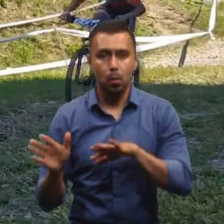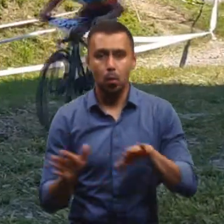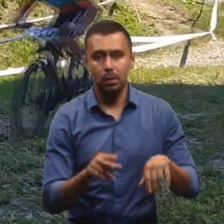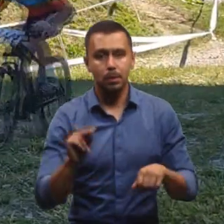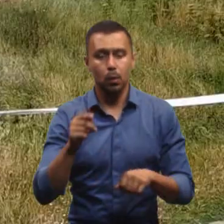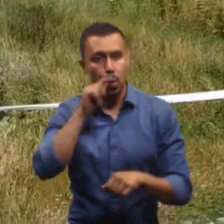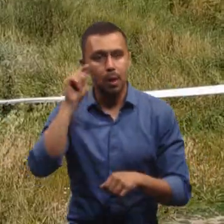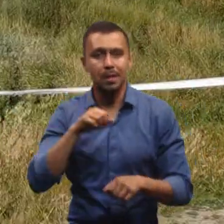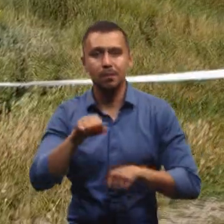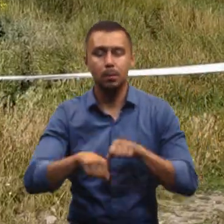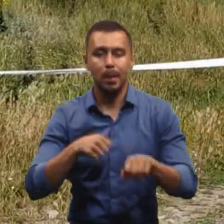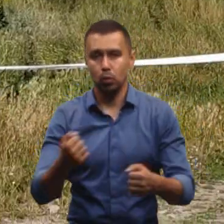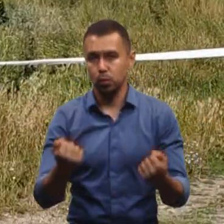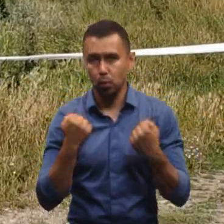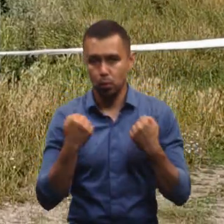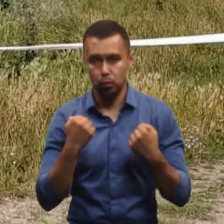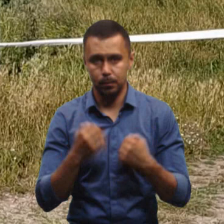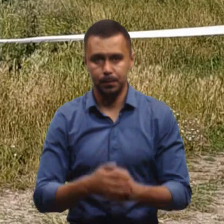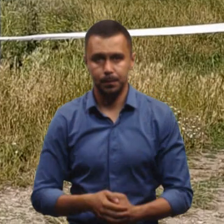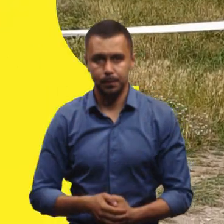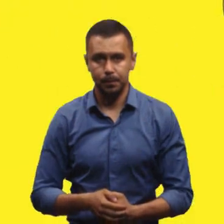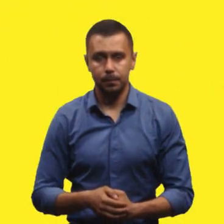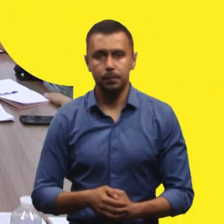чемпіонат України з велосипедного спорту.